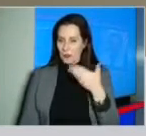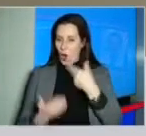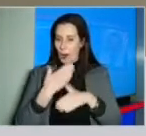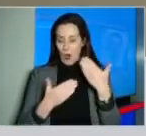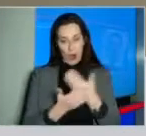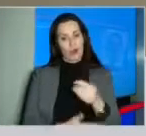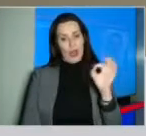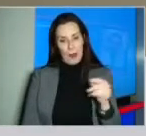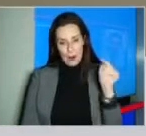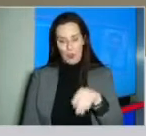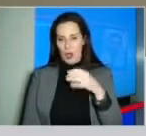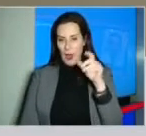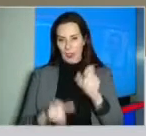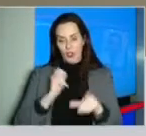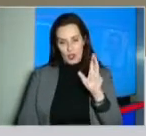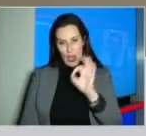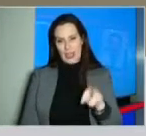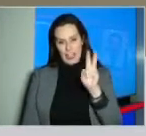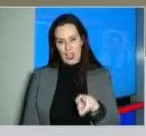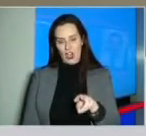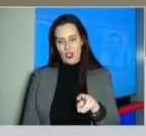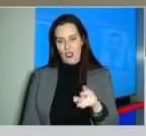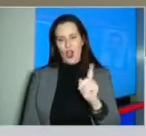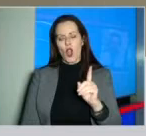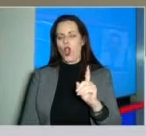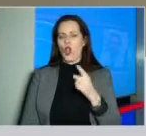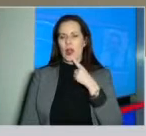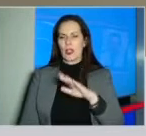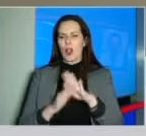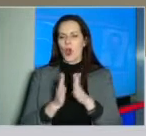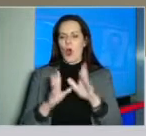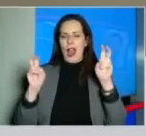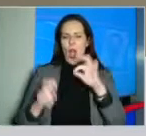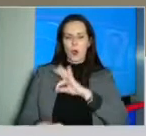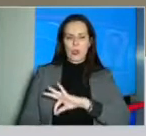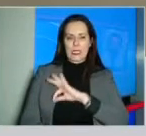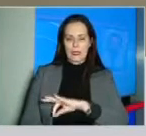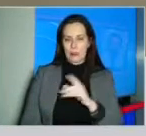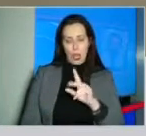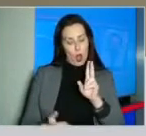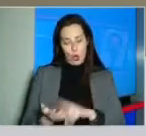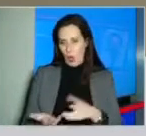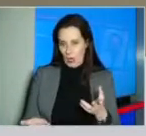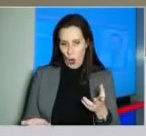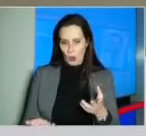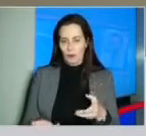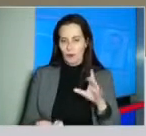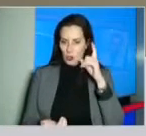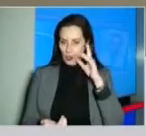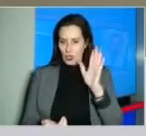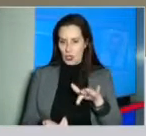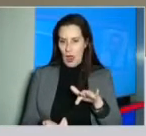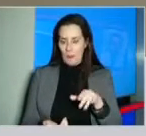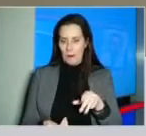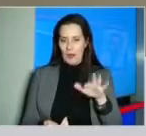החדשים שמגיעים, יש הרבה אנשים שזה קיים. לא להתייחס לכל הרוסי במרכאות, זה גם לא נכון מכל הבחינות, ואני חושב שגם טלי